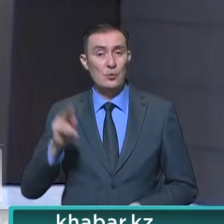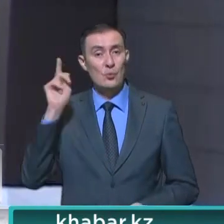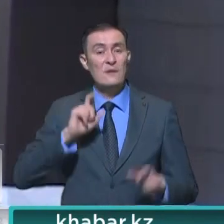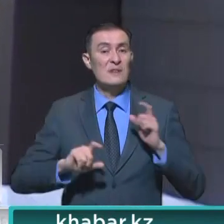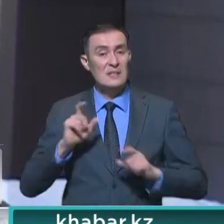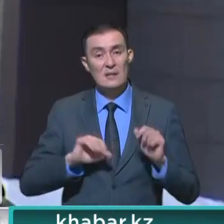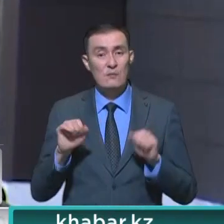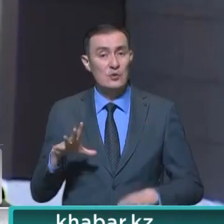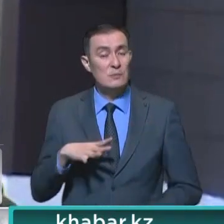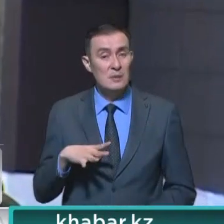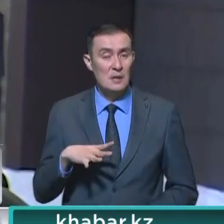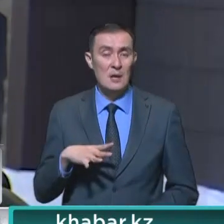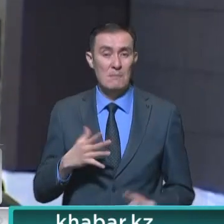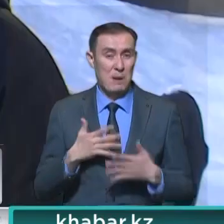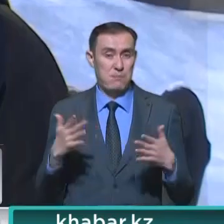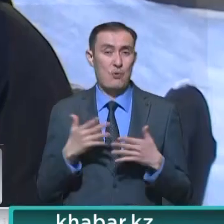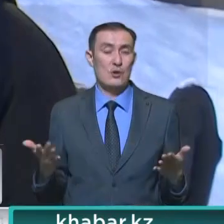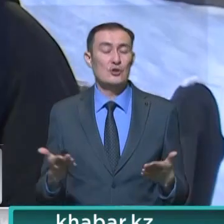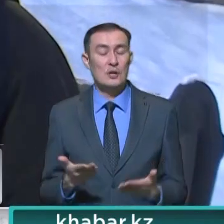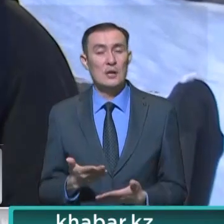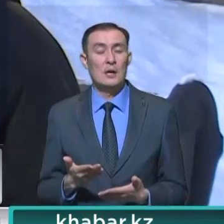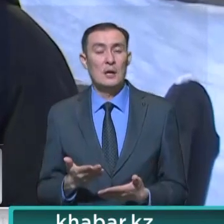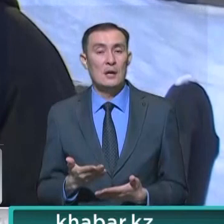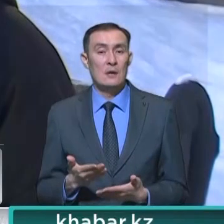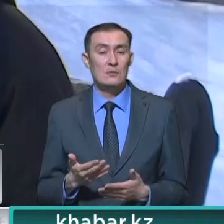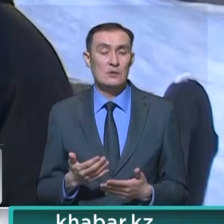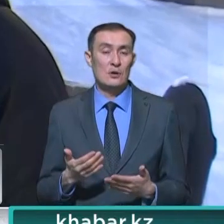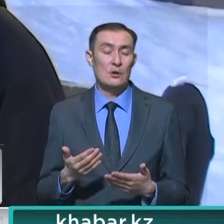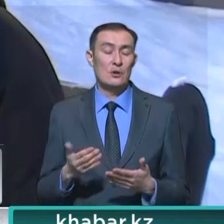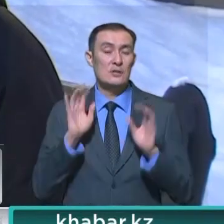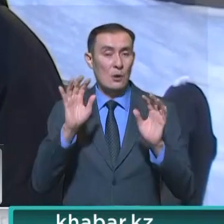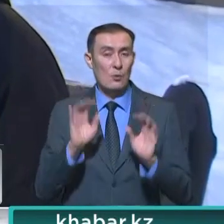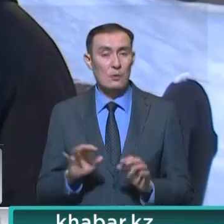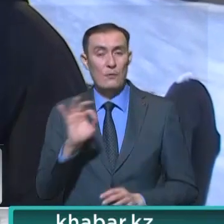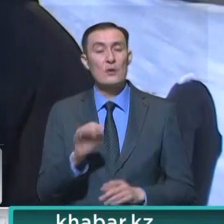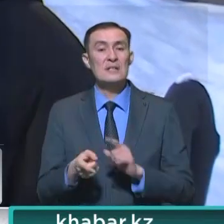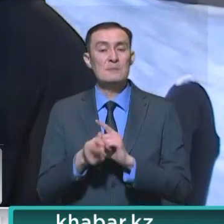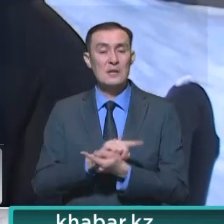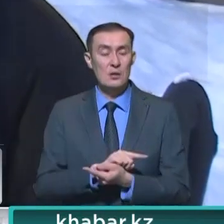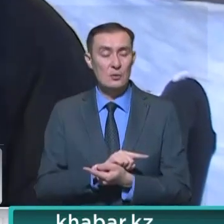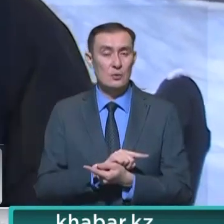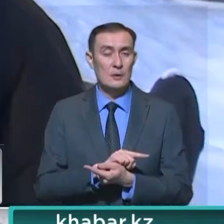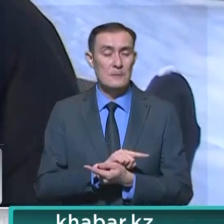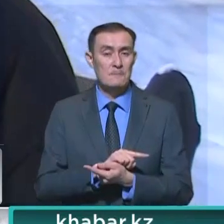университетов, может быть, побольше. Ну, законов, может быть, по изменению,